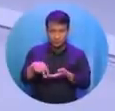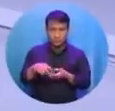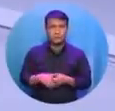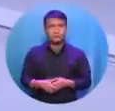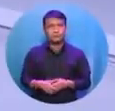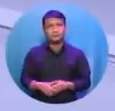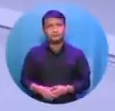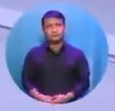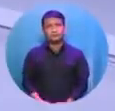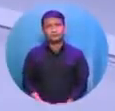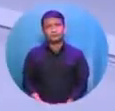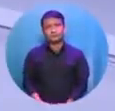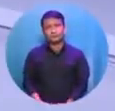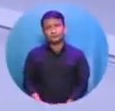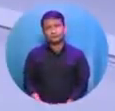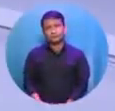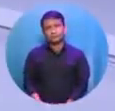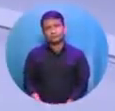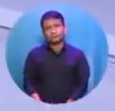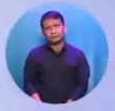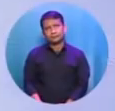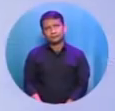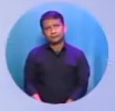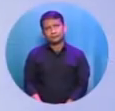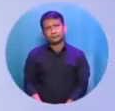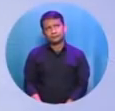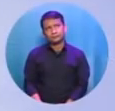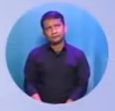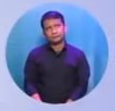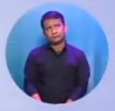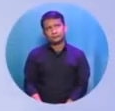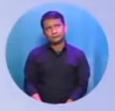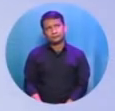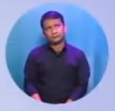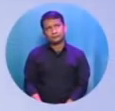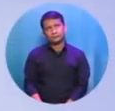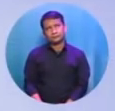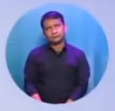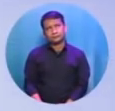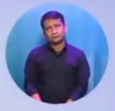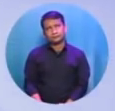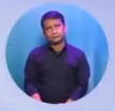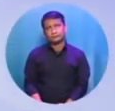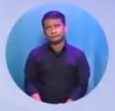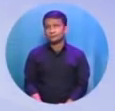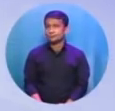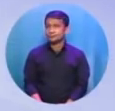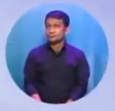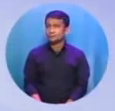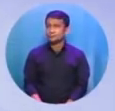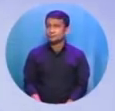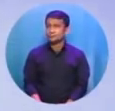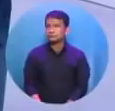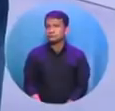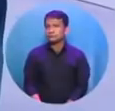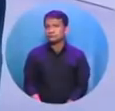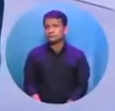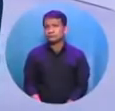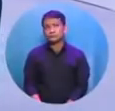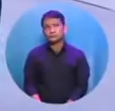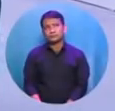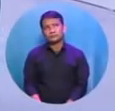Challenge. Ayun, pasok! Eto, ha? Oh, Mukhang mali atang pasok